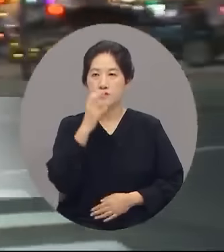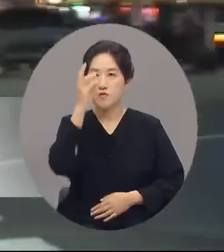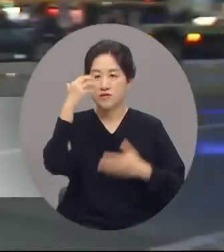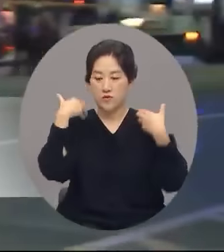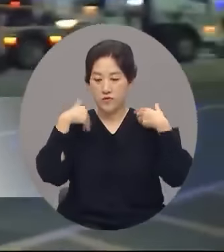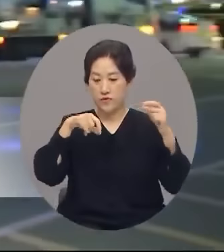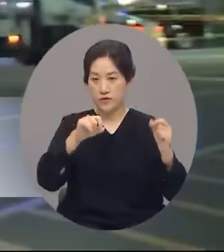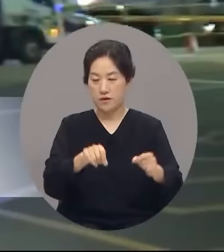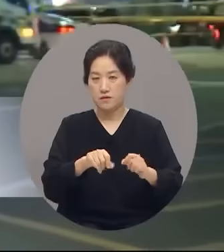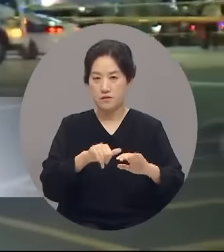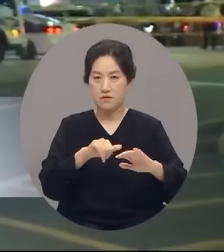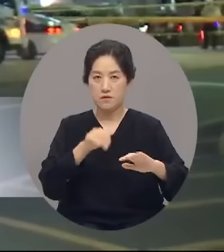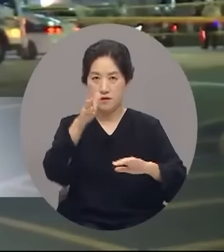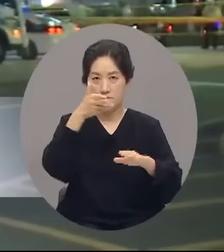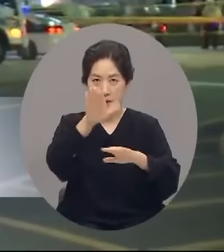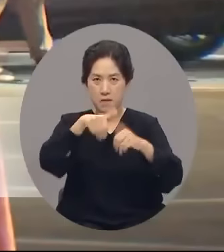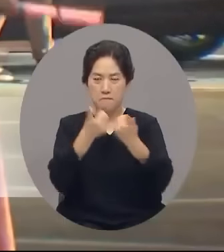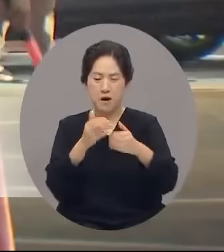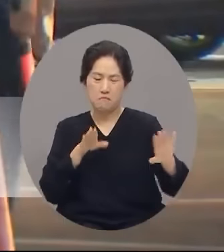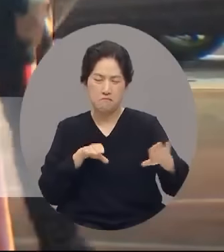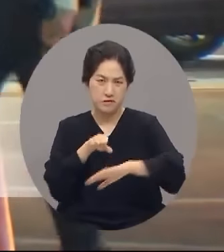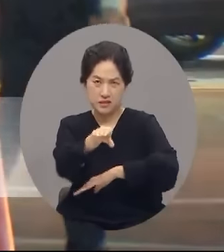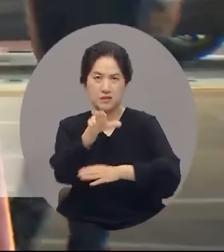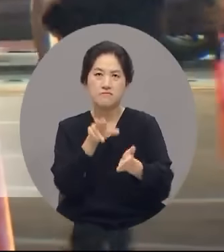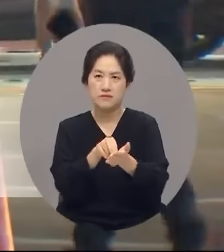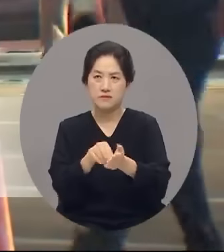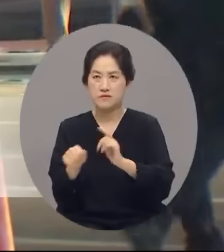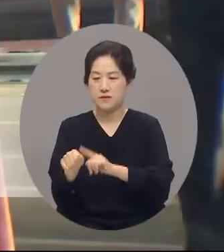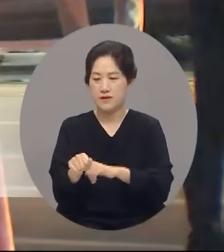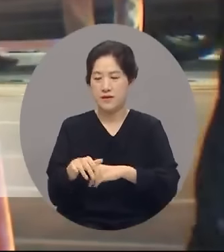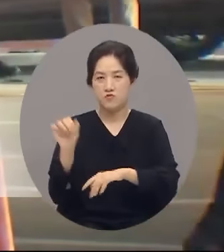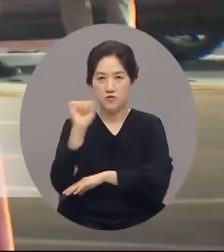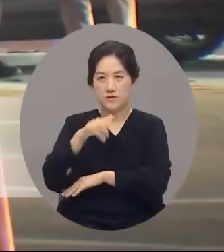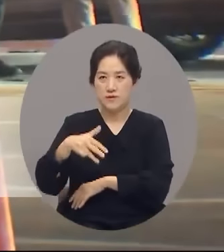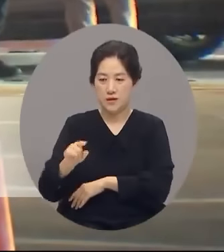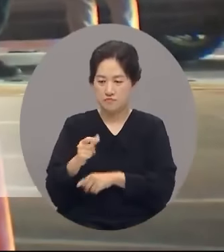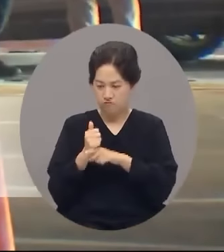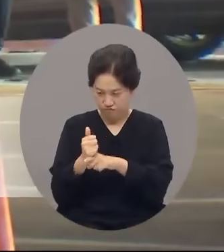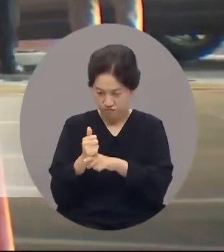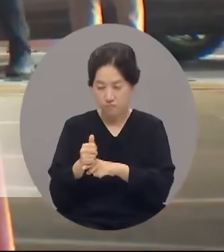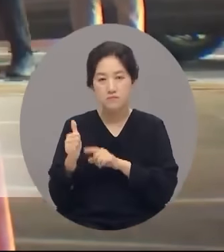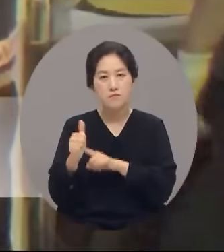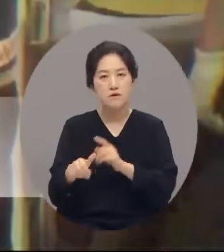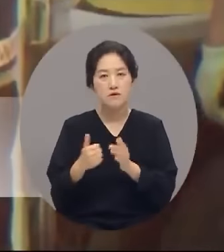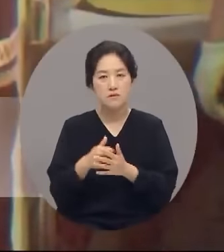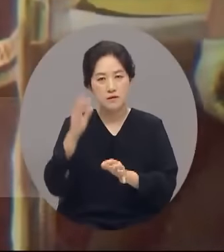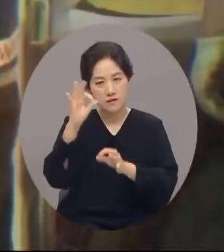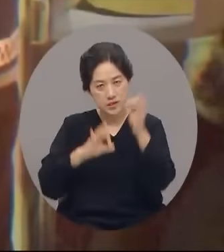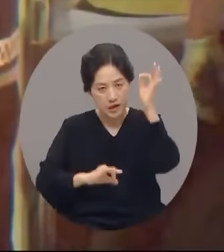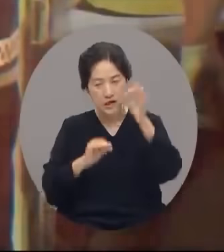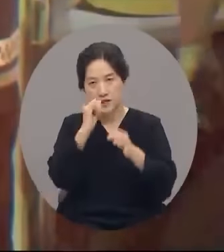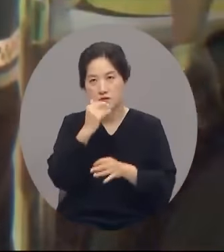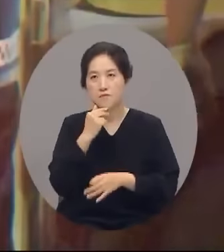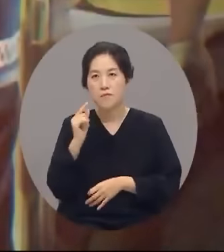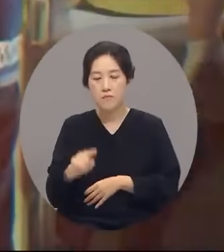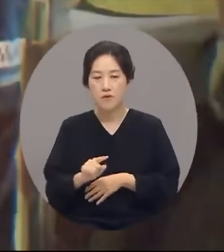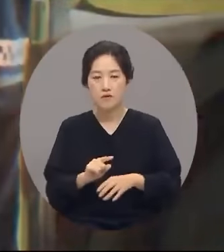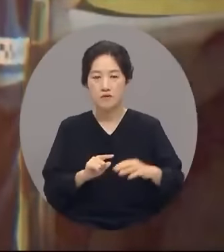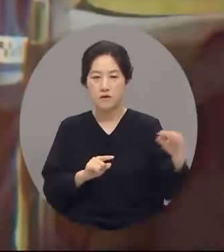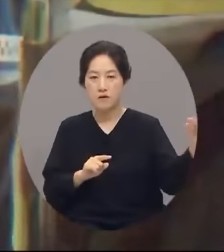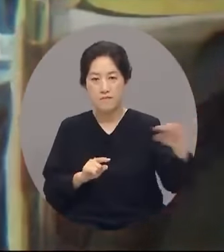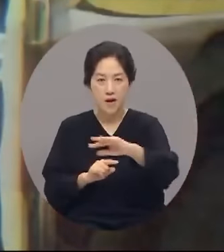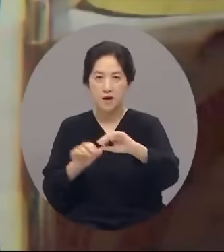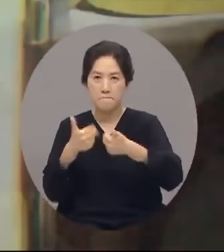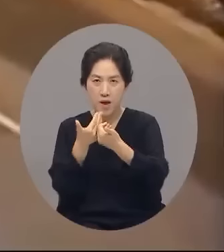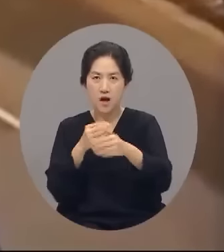서울시청역 인근에서 역주행 사고를 낸 운전자 차모 씨에 대한 경찰 수사의 핵심은 차 씨의 과실 여부입니다. 역주행과 주행